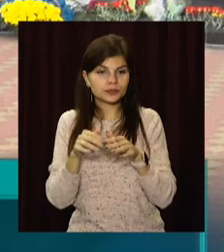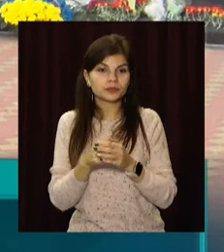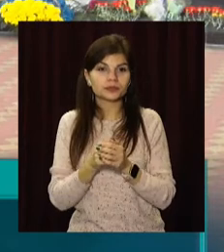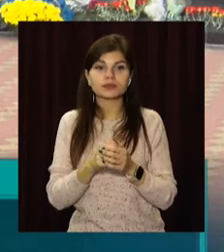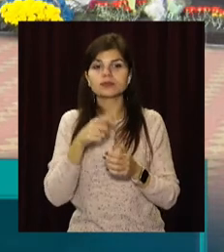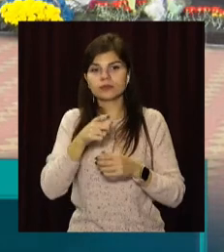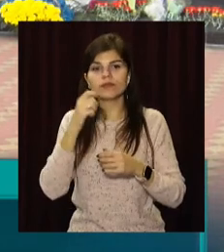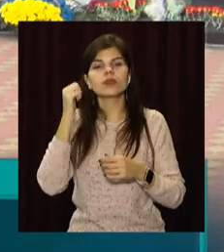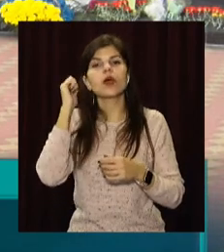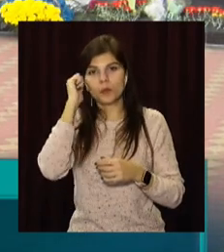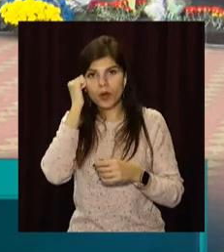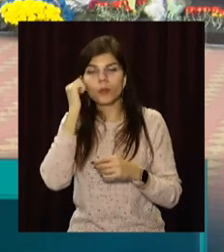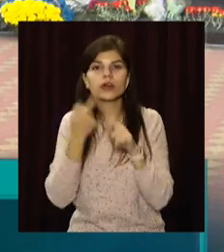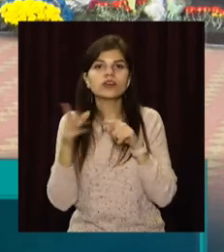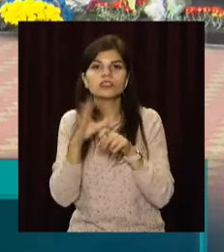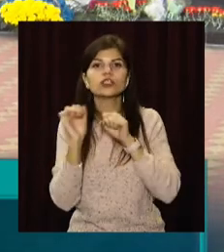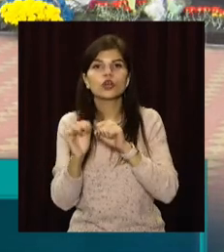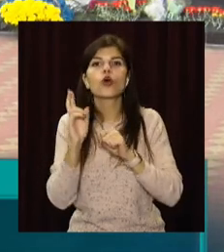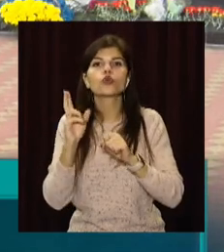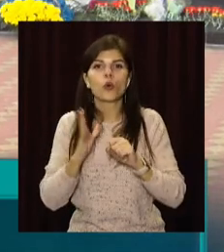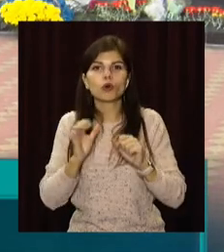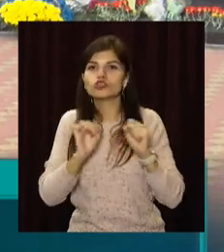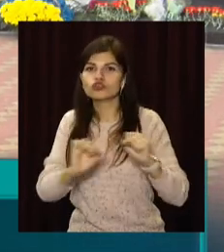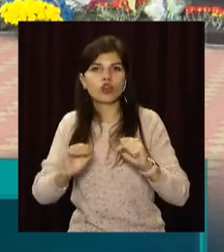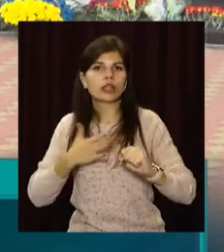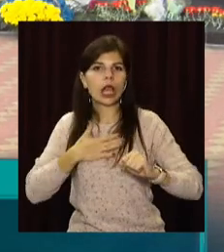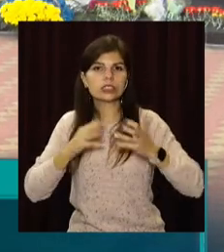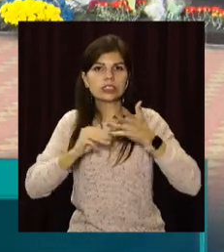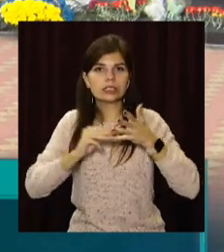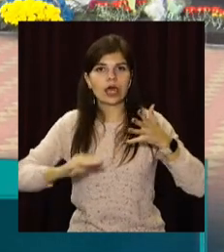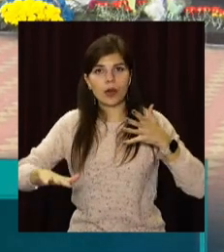всіх захисників України, які боронили нашу землю, і